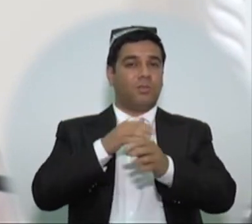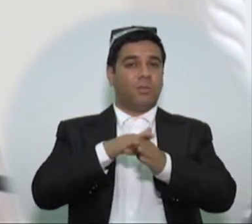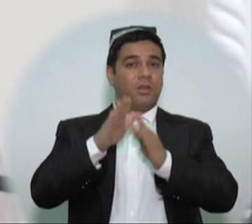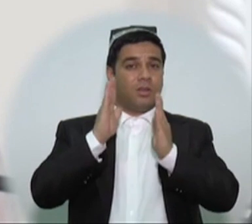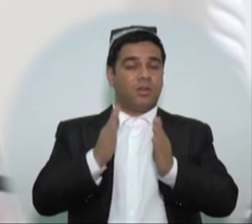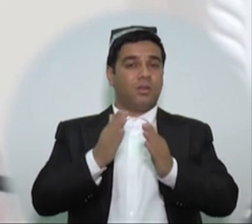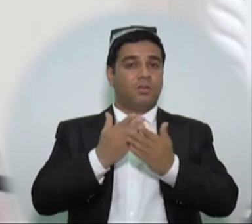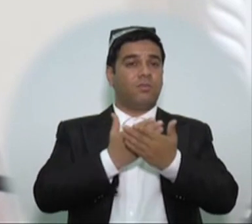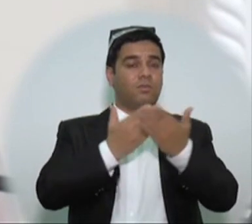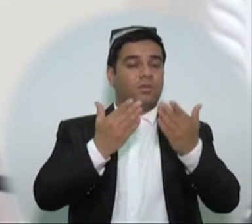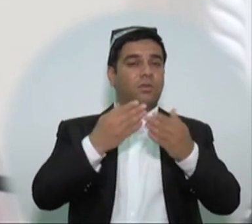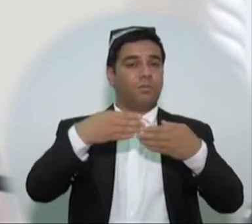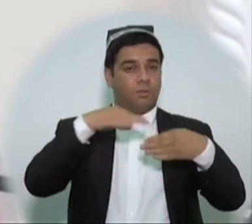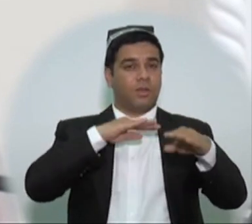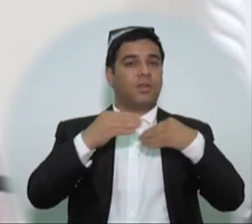menga maslahat beringlar dedi.